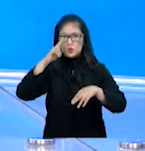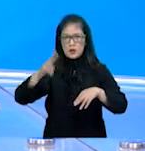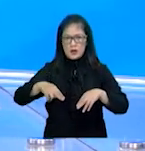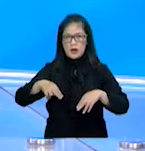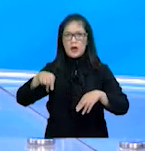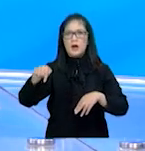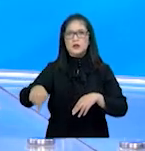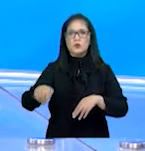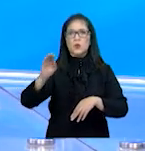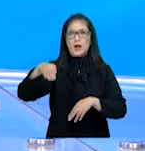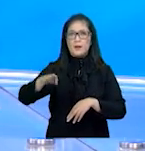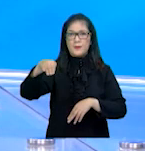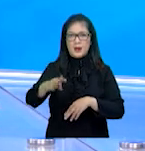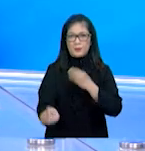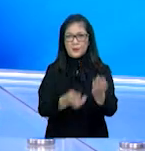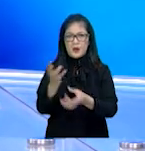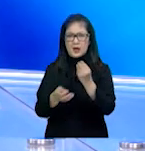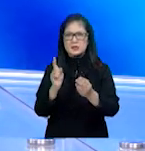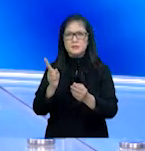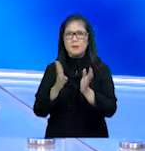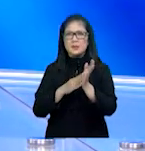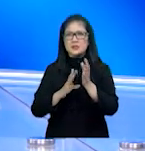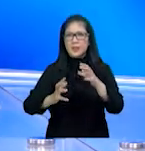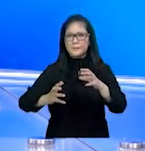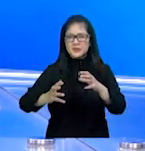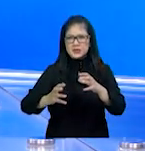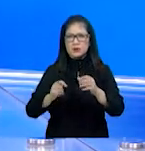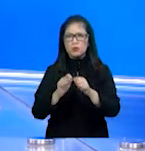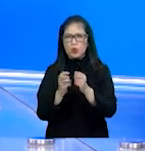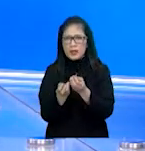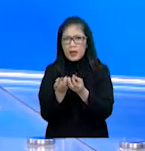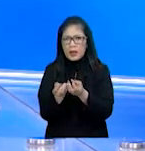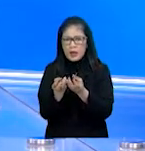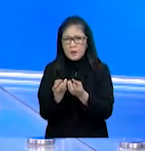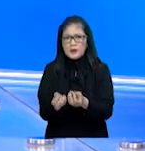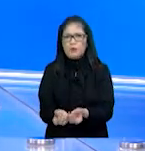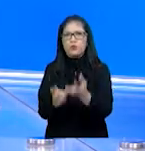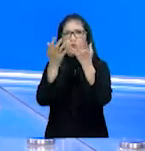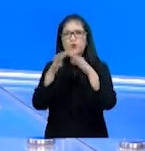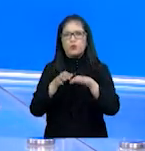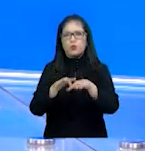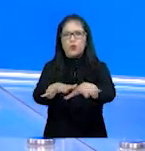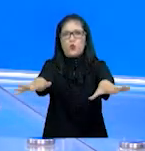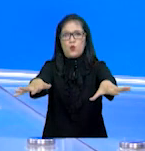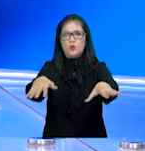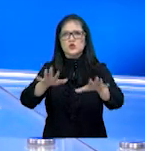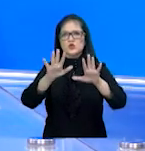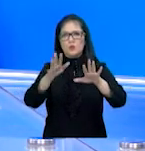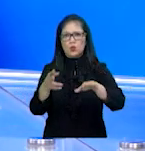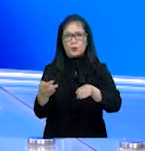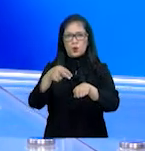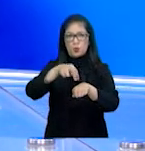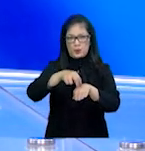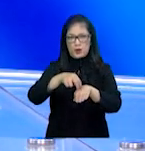terbakar akibat masalah pada mesin hingga menimbulkan api yang langsung membakar seluruh badan kapal. 10 orang penumpang termasuk